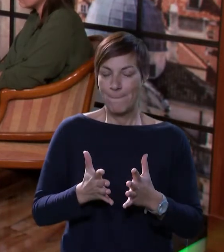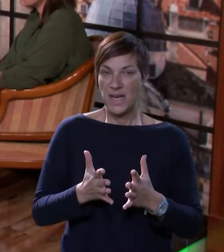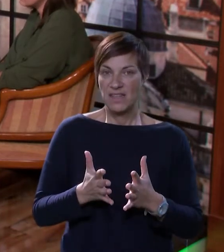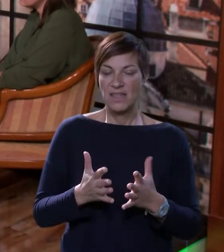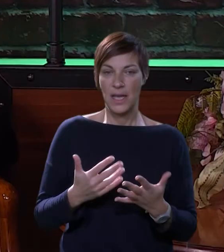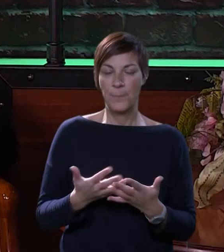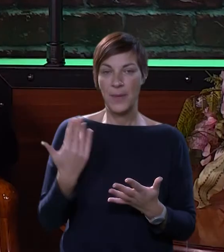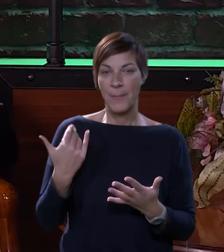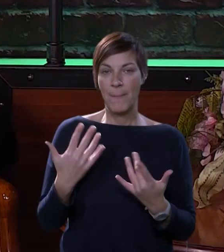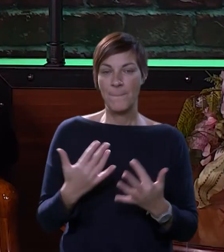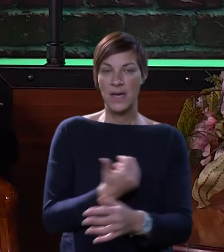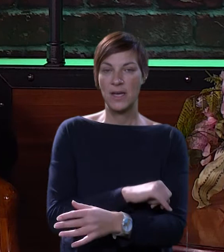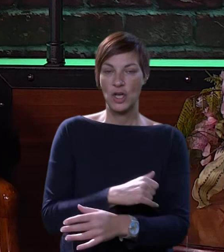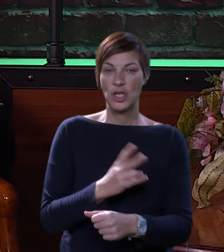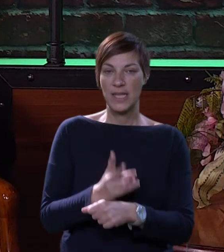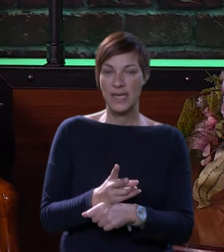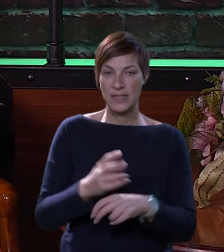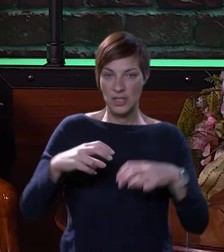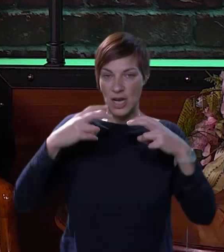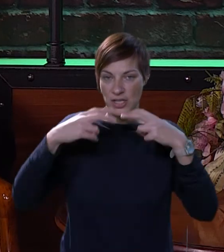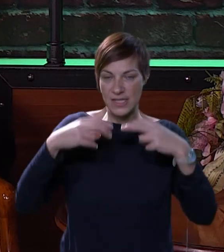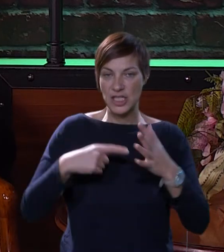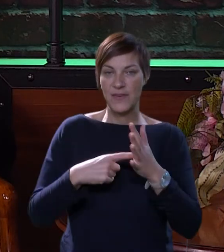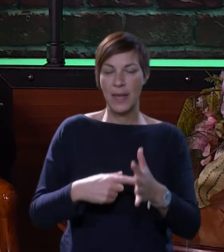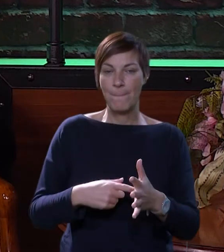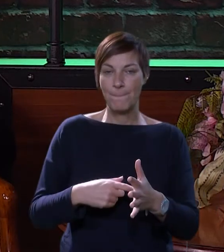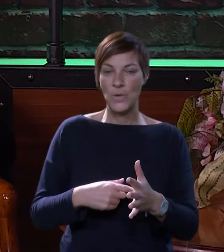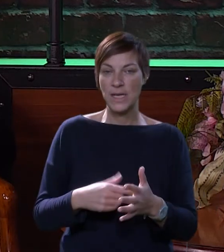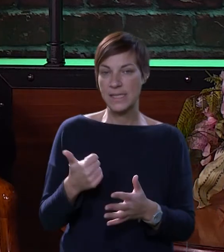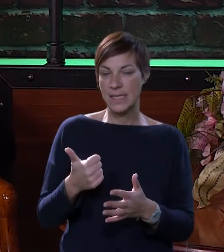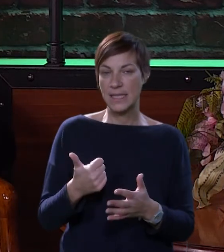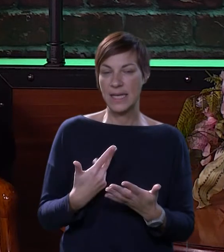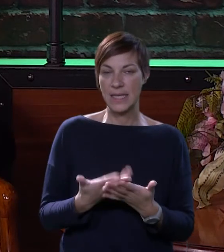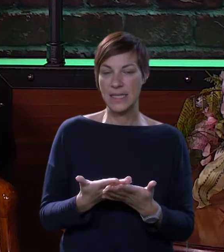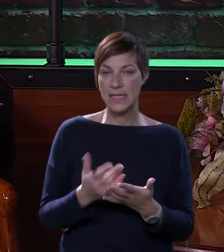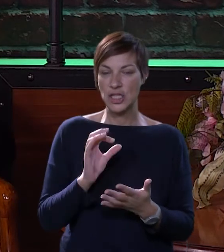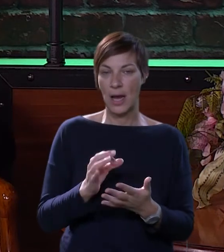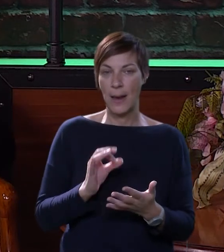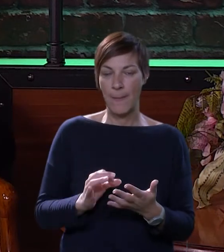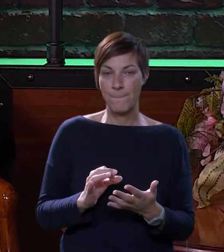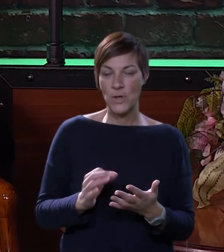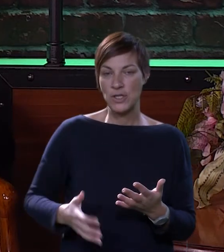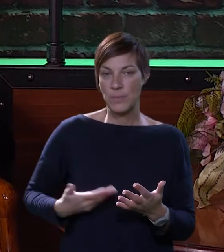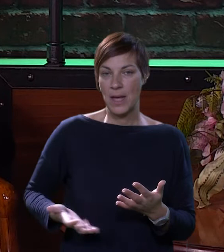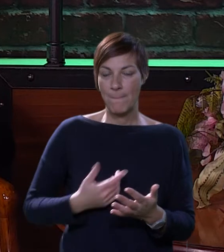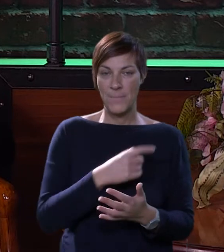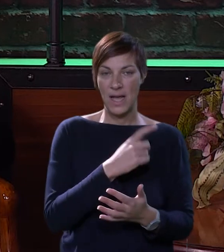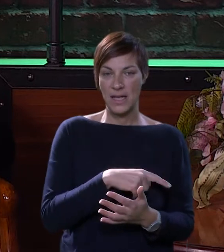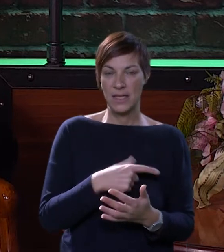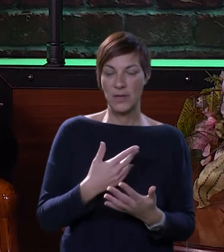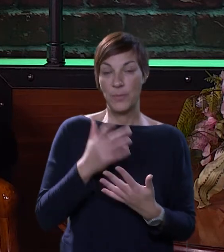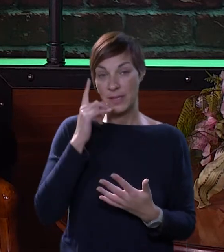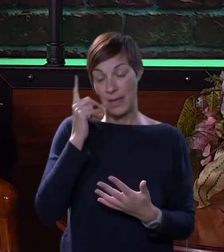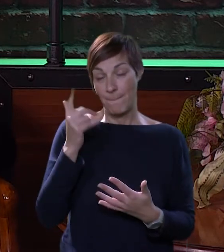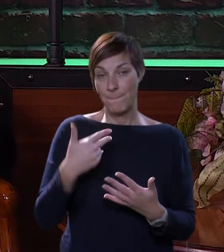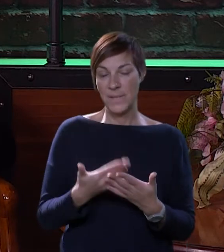alarmantnija, prije par godina nacionalno istraživanje je pokazalo da je jedan značajan postotak mladih osoba, pri